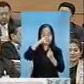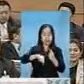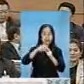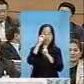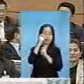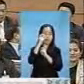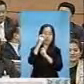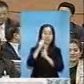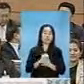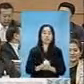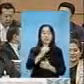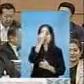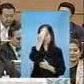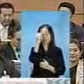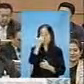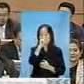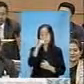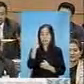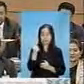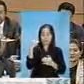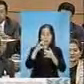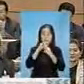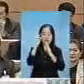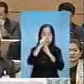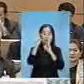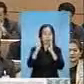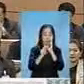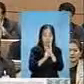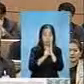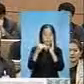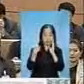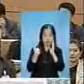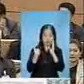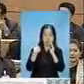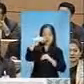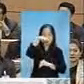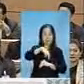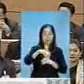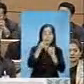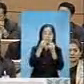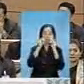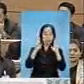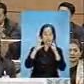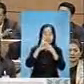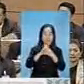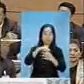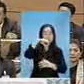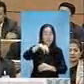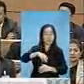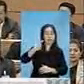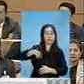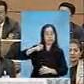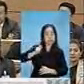านี้เนี่ยมีประเด็นข้อกฎหมายทีให้องค์กรอิสระอย่างศาลรัฐธรรมนูญตีความ